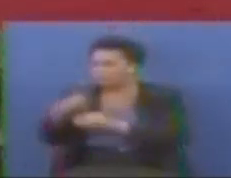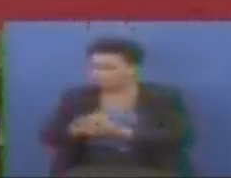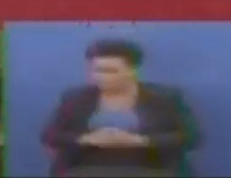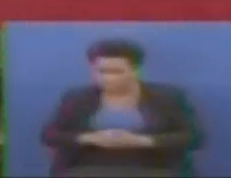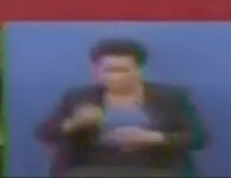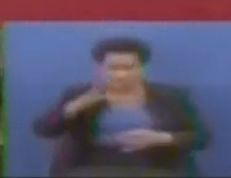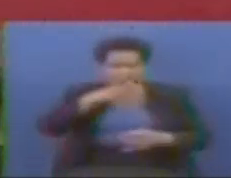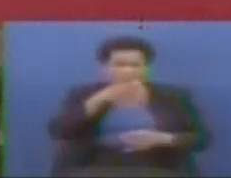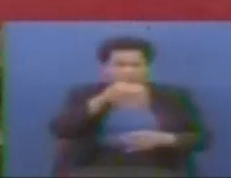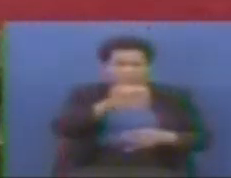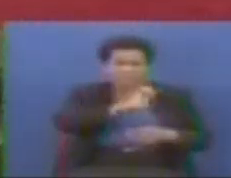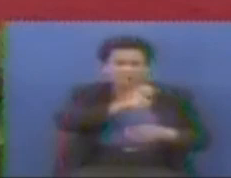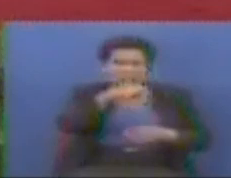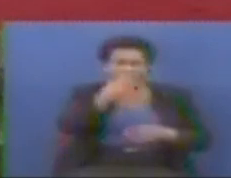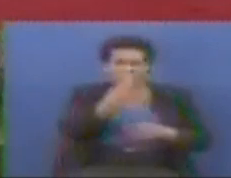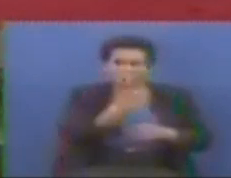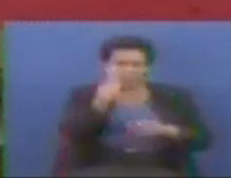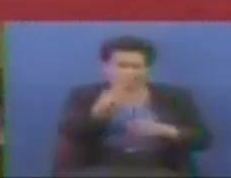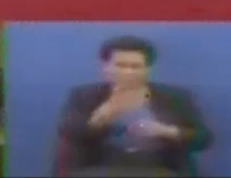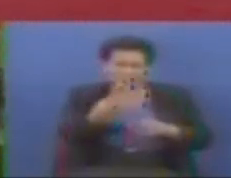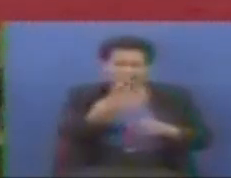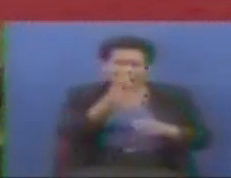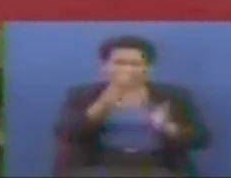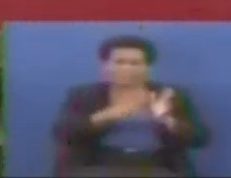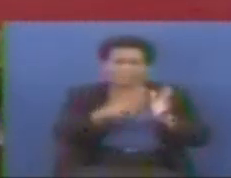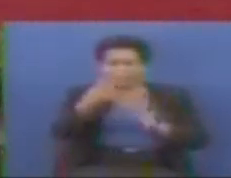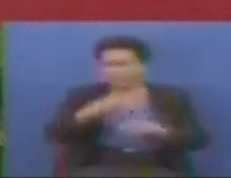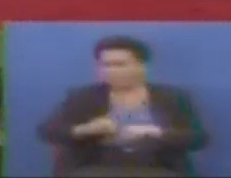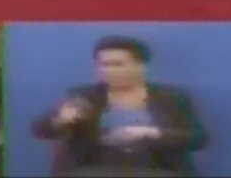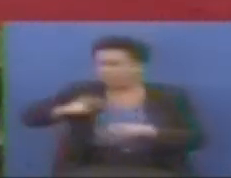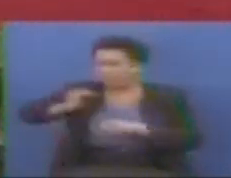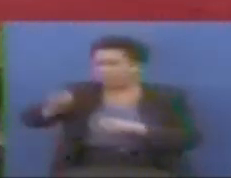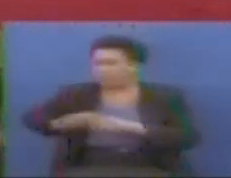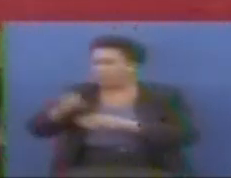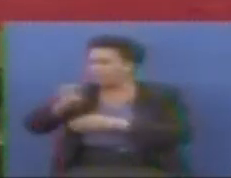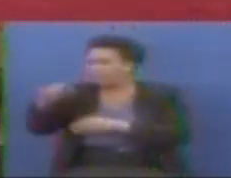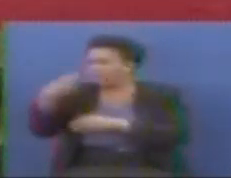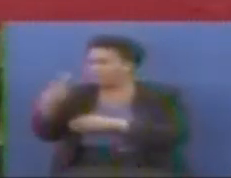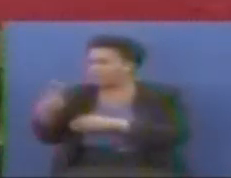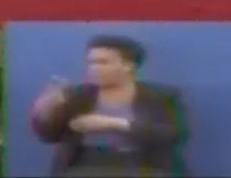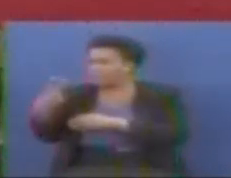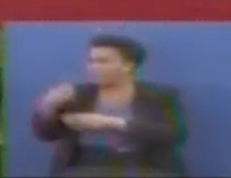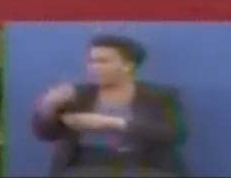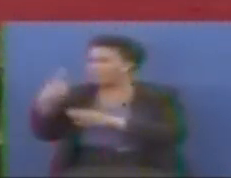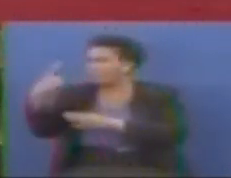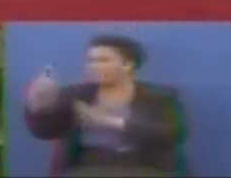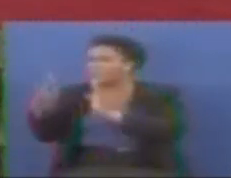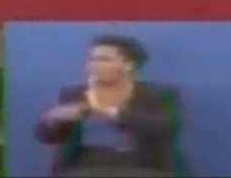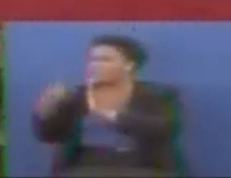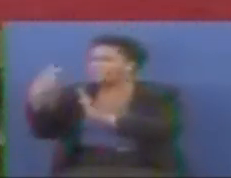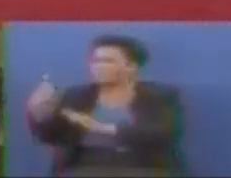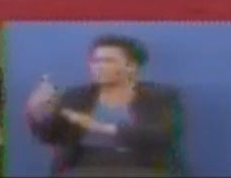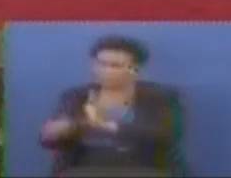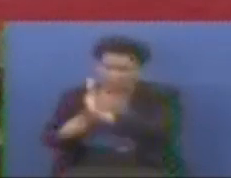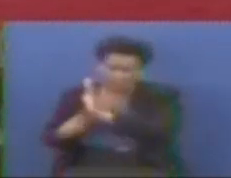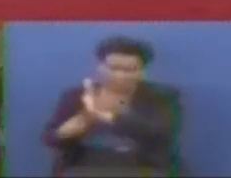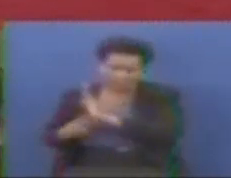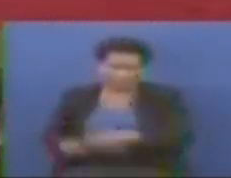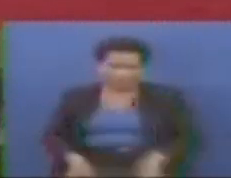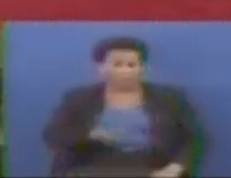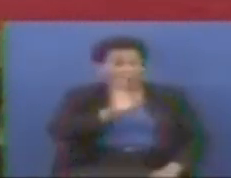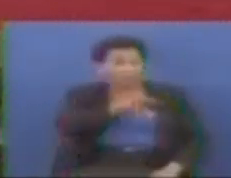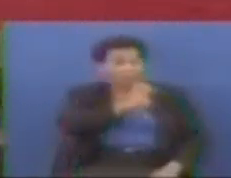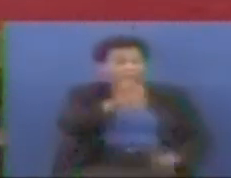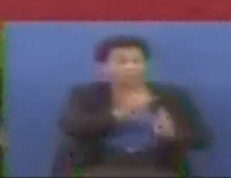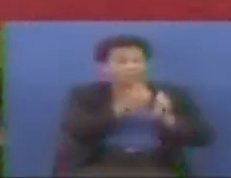viti maalum lenye sehemu A na B kama ifuatavyo. Mheshimiwa Naibu Spika, tokea awamu ya tano ingie madarakani, imewabaini